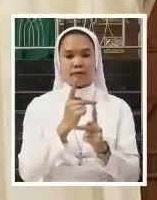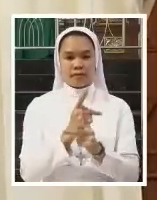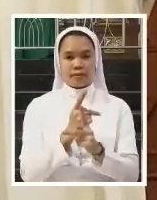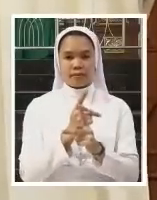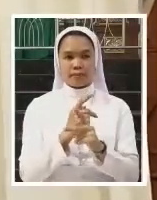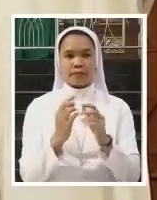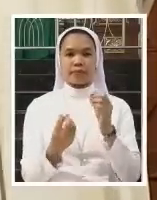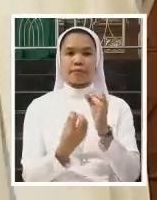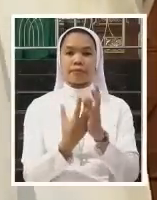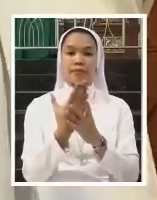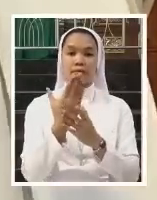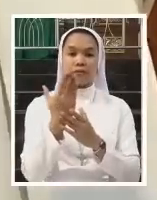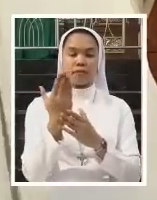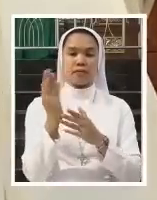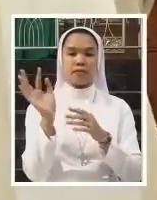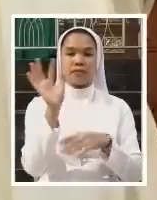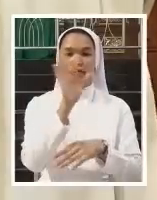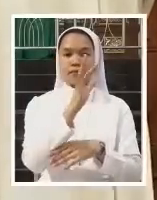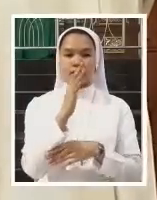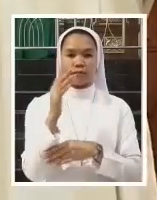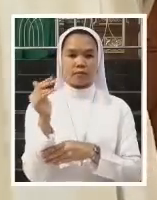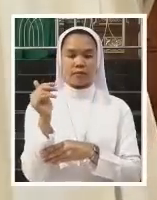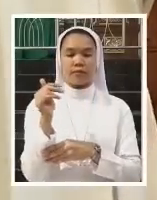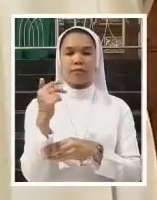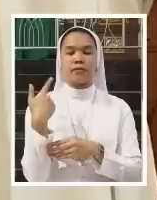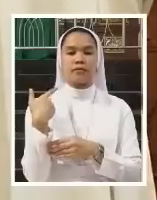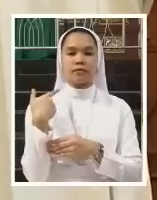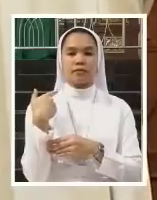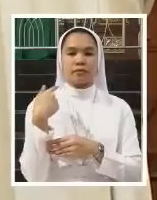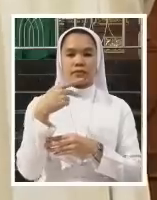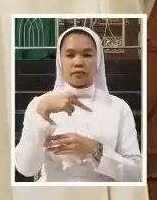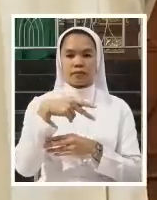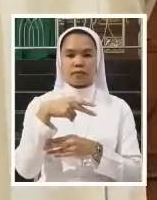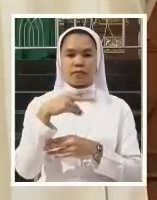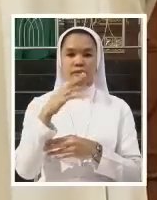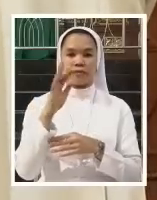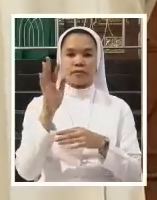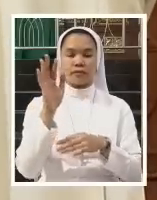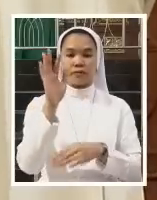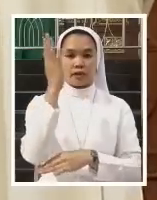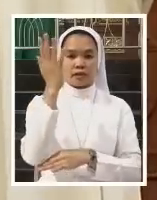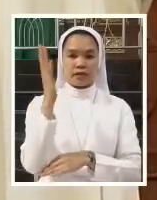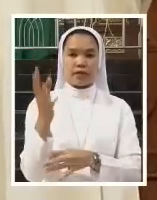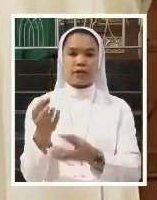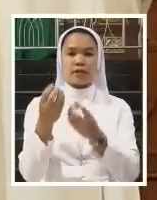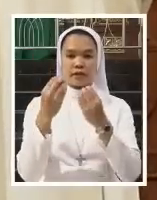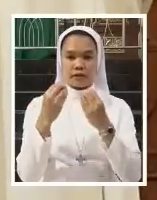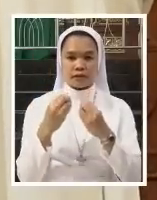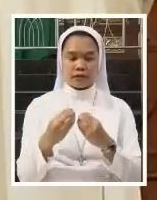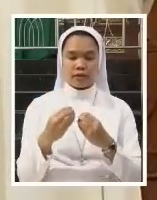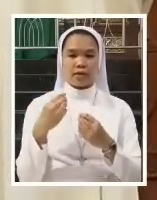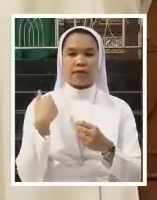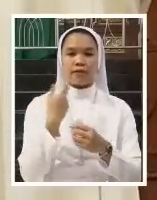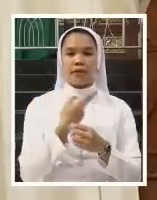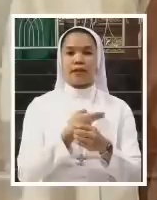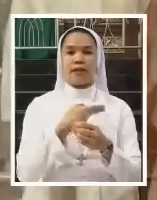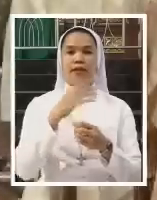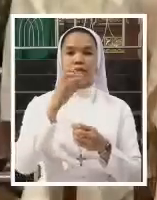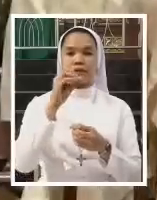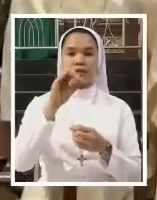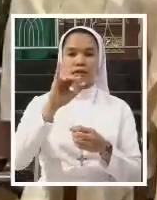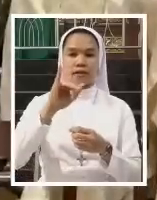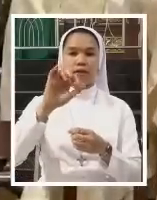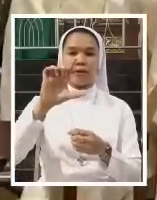nagbubunga. Gikan sa kahoy na olyo, itinaumo sa mo ang lana para